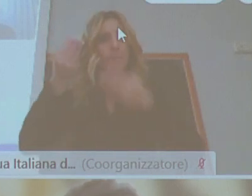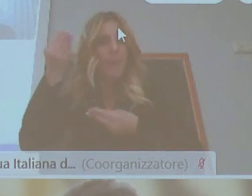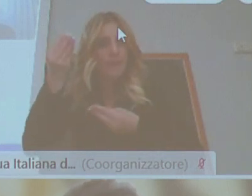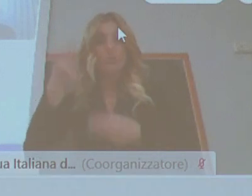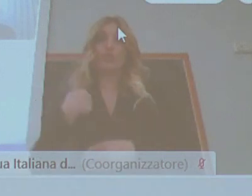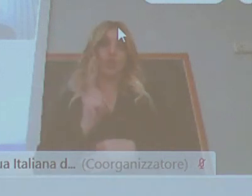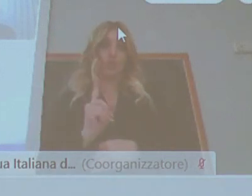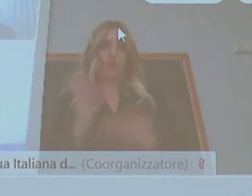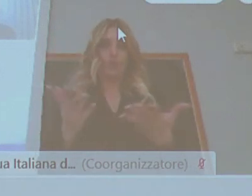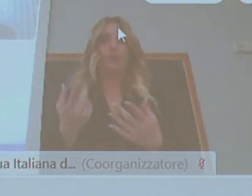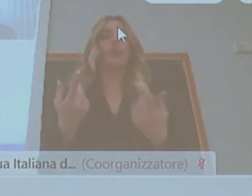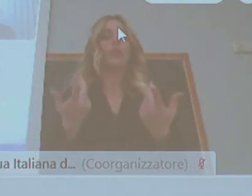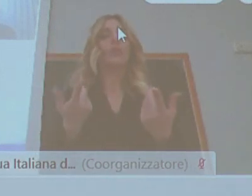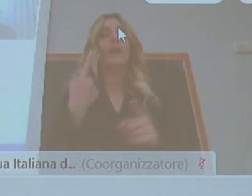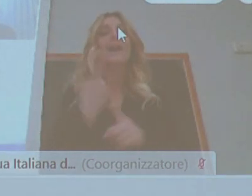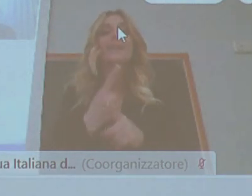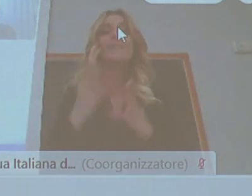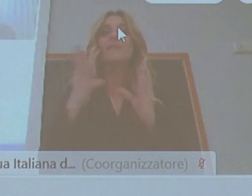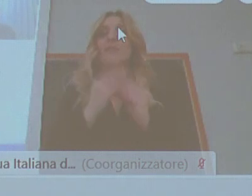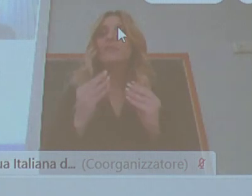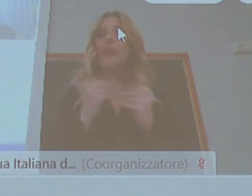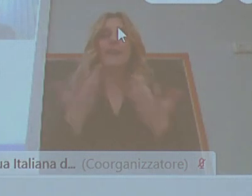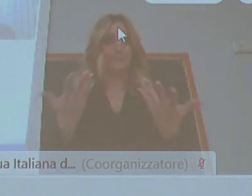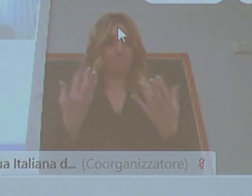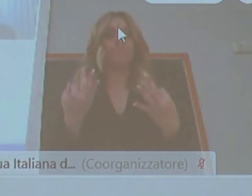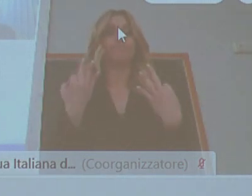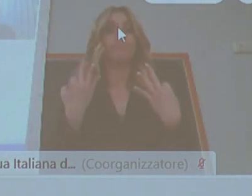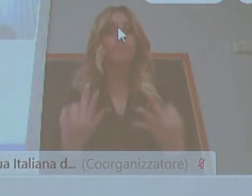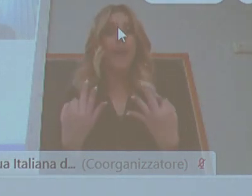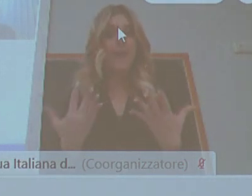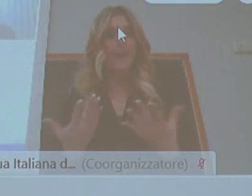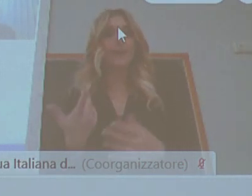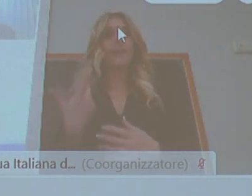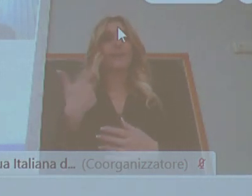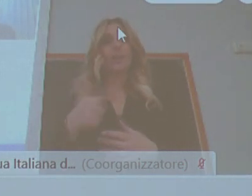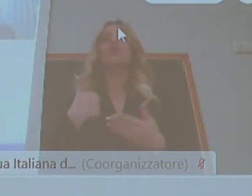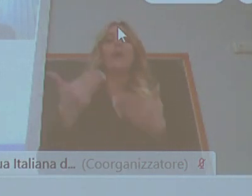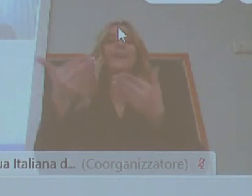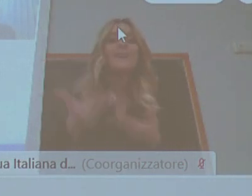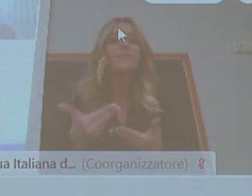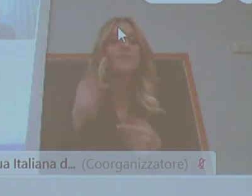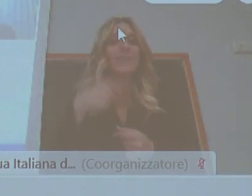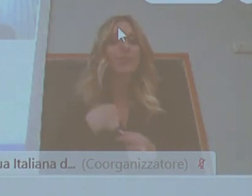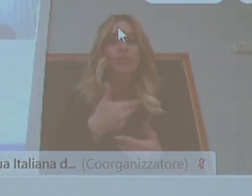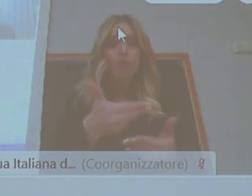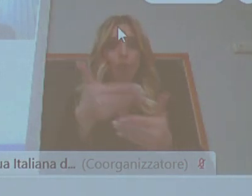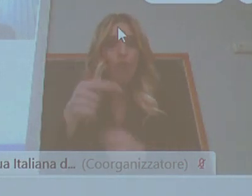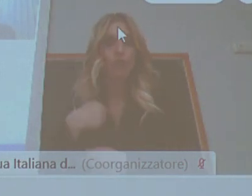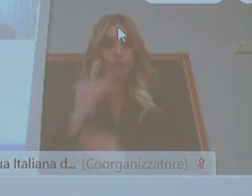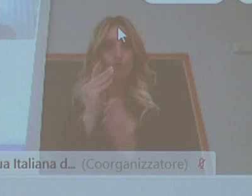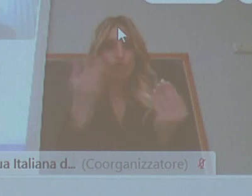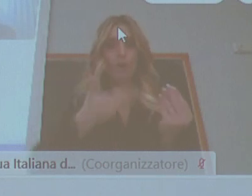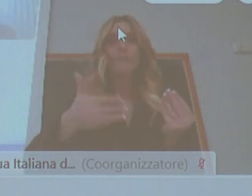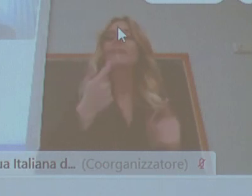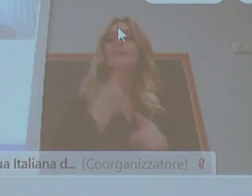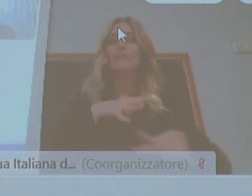cose devono essere complementari, quindi invito i giovani proprio a già darsi